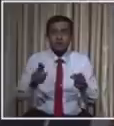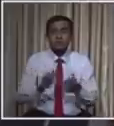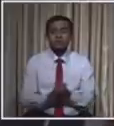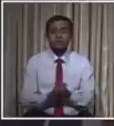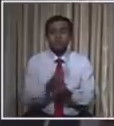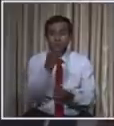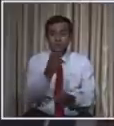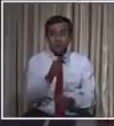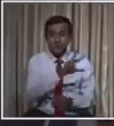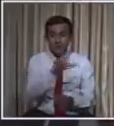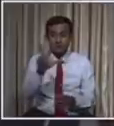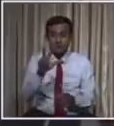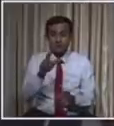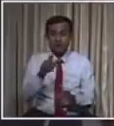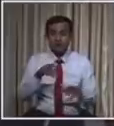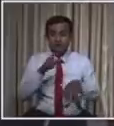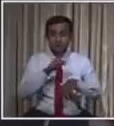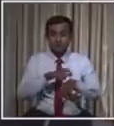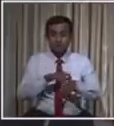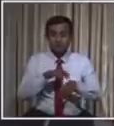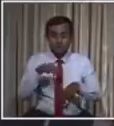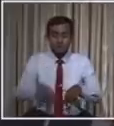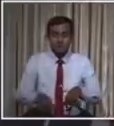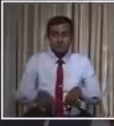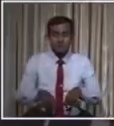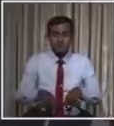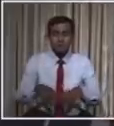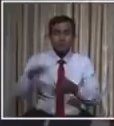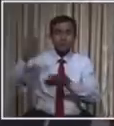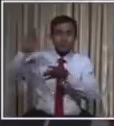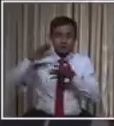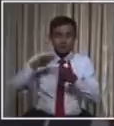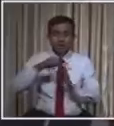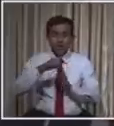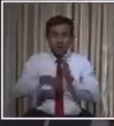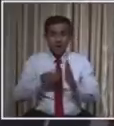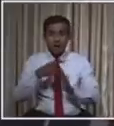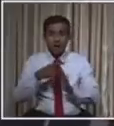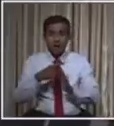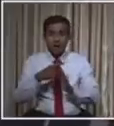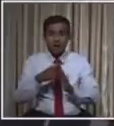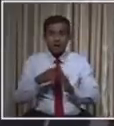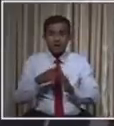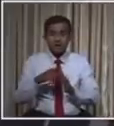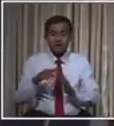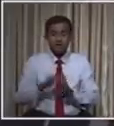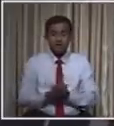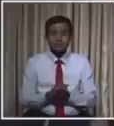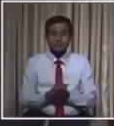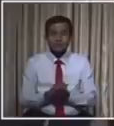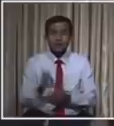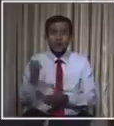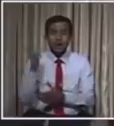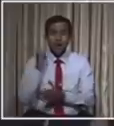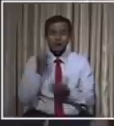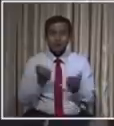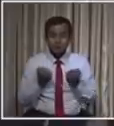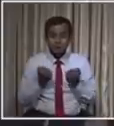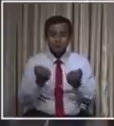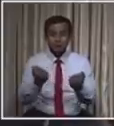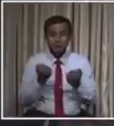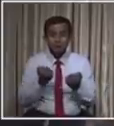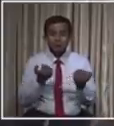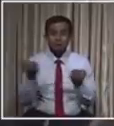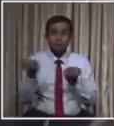මේ 2018 අවස්ථාවේදී මේ ගෙන්නලා තියෙන ලංකාවට සිවිල් මේ හමුදා ප්‍රවාහනය කරන